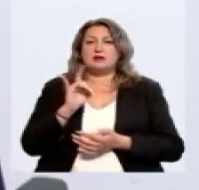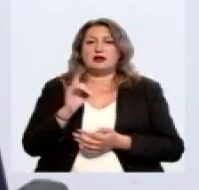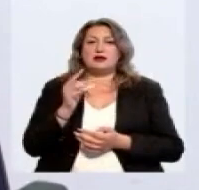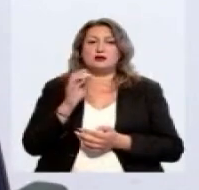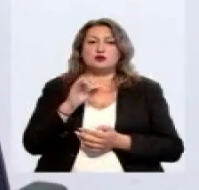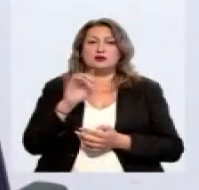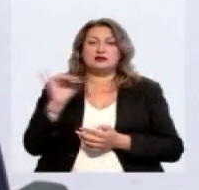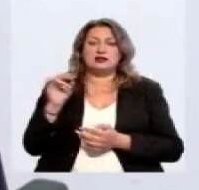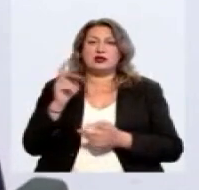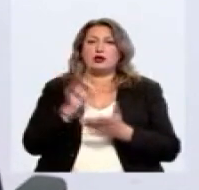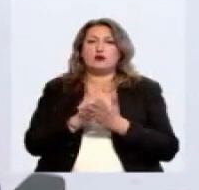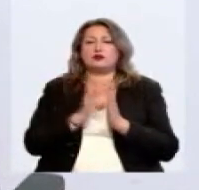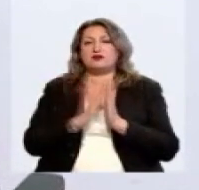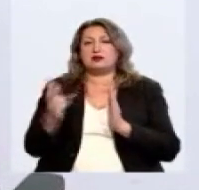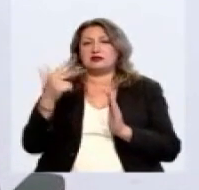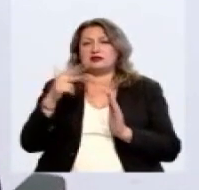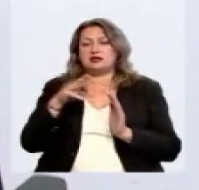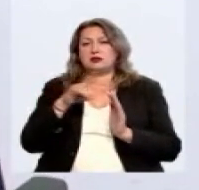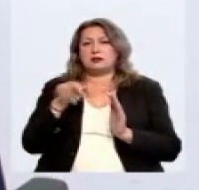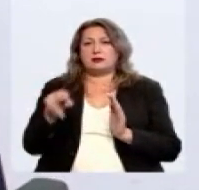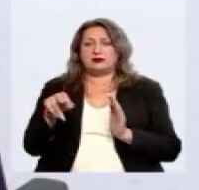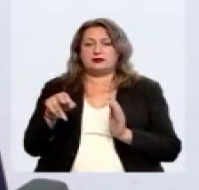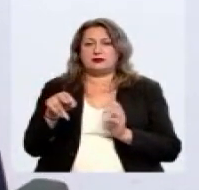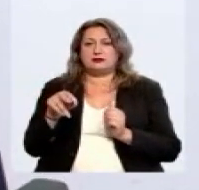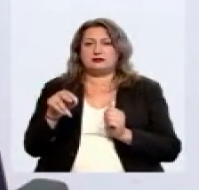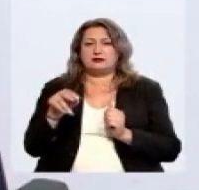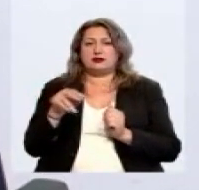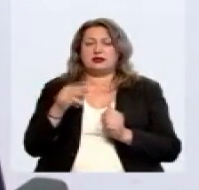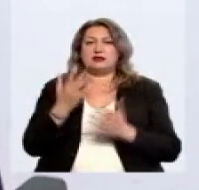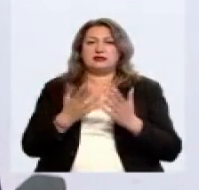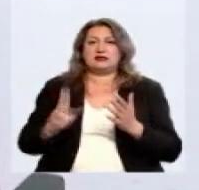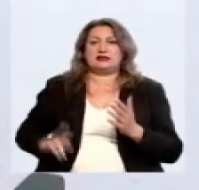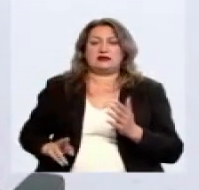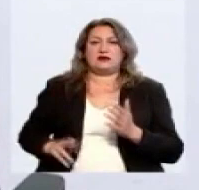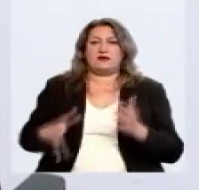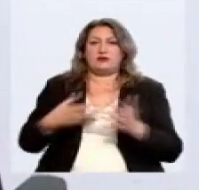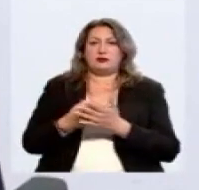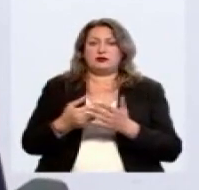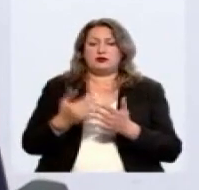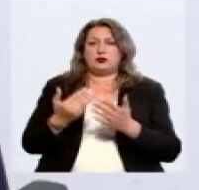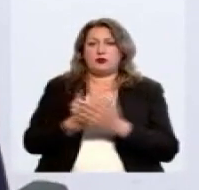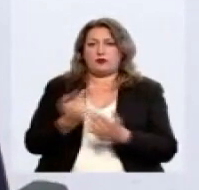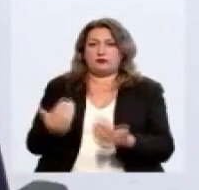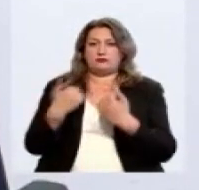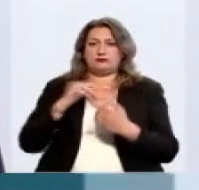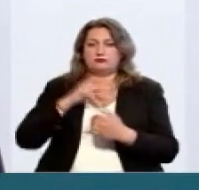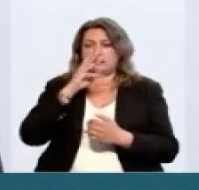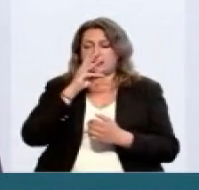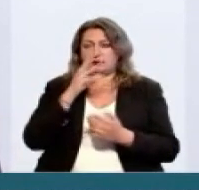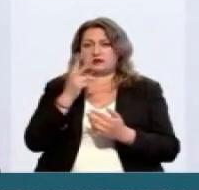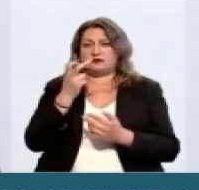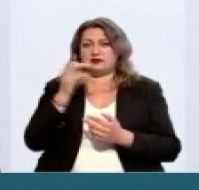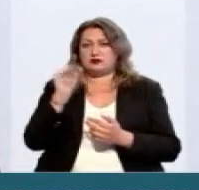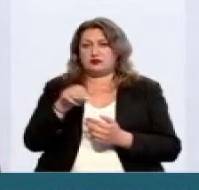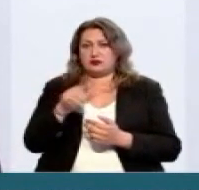30 айлық есептік көрсеткіштен көп болмауы тиіс. Егер жұмыс беруші жаңа қызметкерге 200 мың теңге жалақы берсе, мұның 90 мың